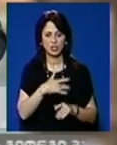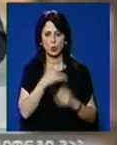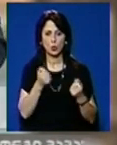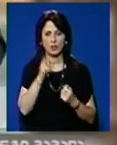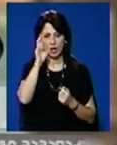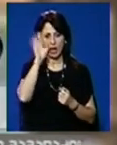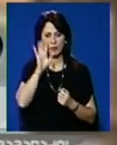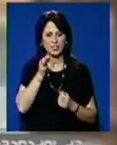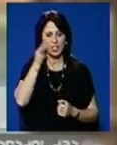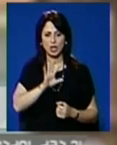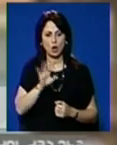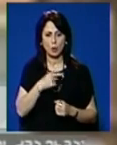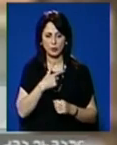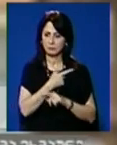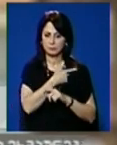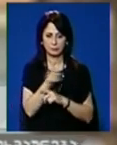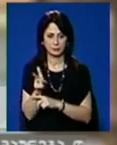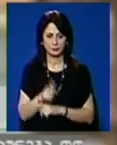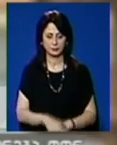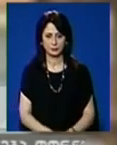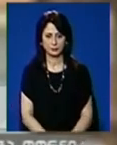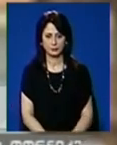ხელისუფლების არაკომპეტენტურობასა და მომხოჭელობას.